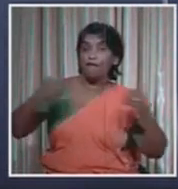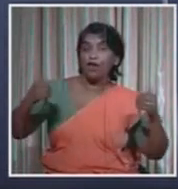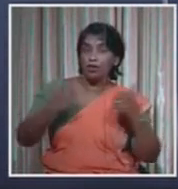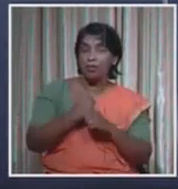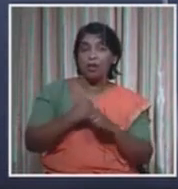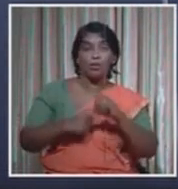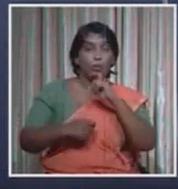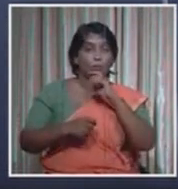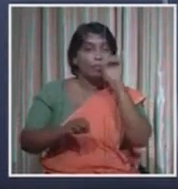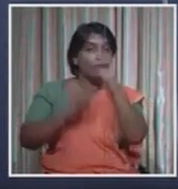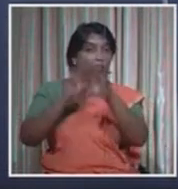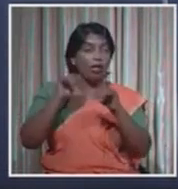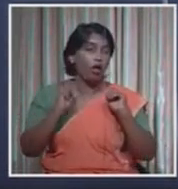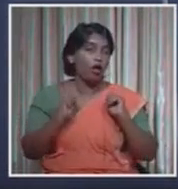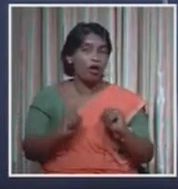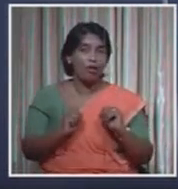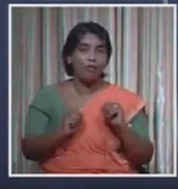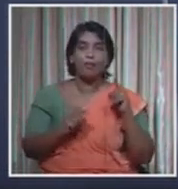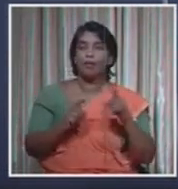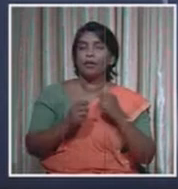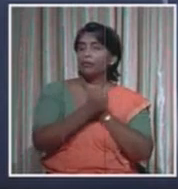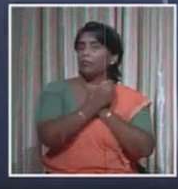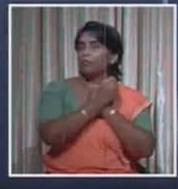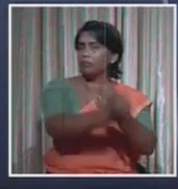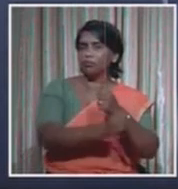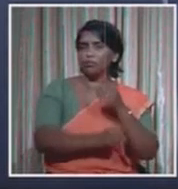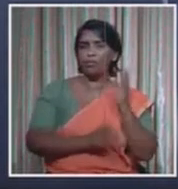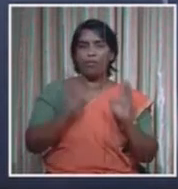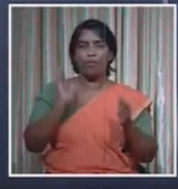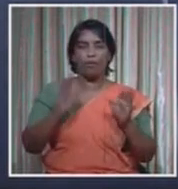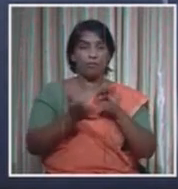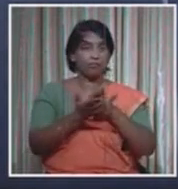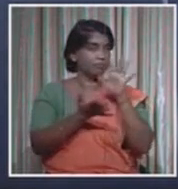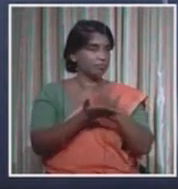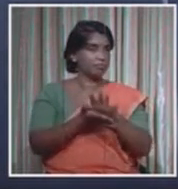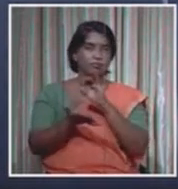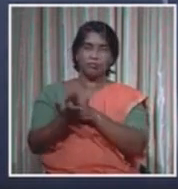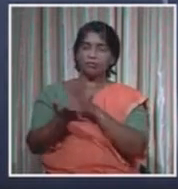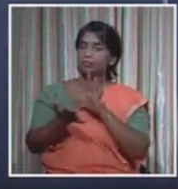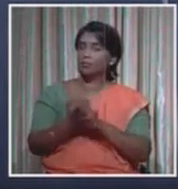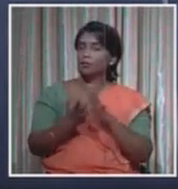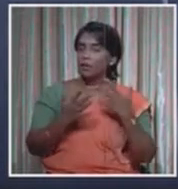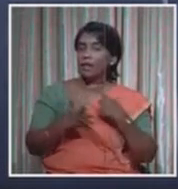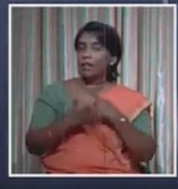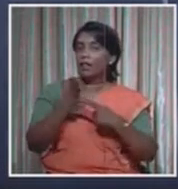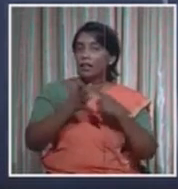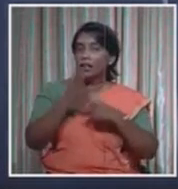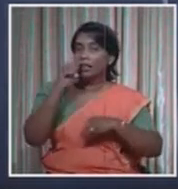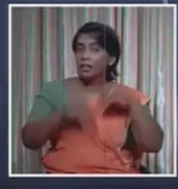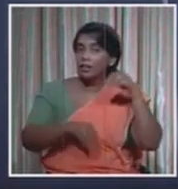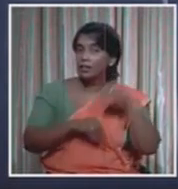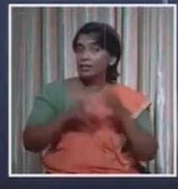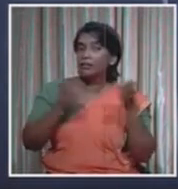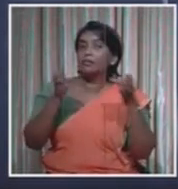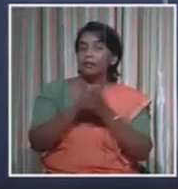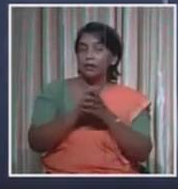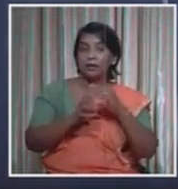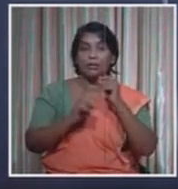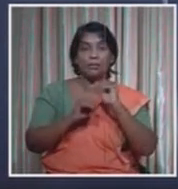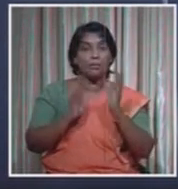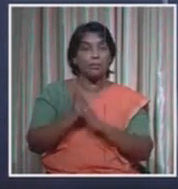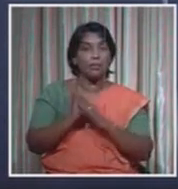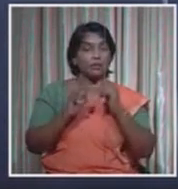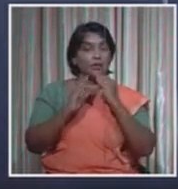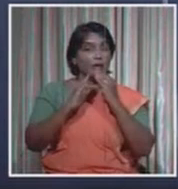නඩු දාන්න ඕනේ කාටද, හිරේ දාන්න ඕනේ කවුද කියලා තීන්දුව කරගෙන දේශපාලොන්ජෝ රැලක් එකතු වෙලා අරලිගහ